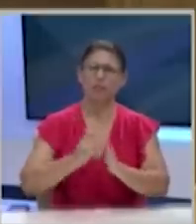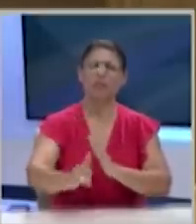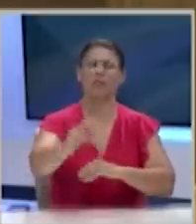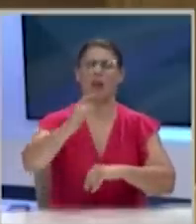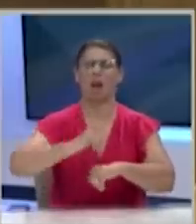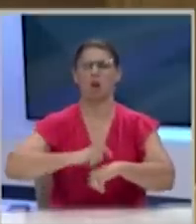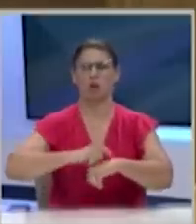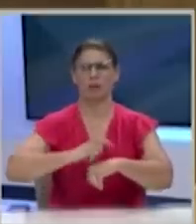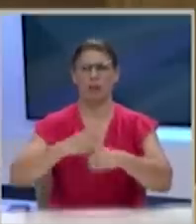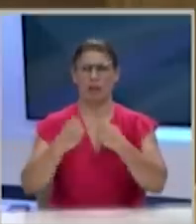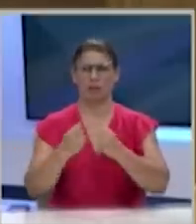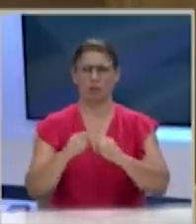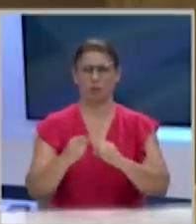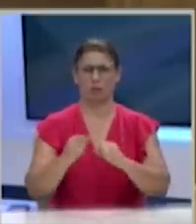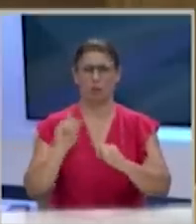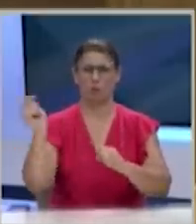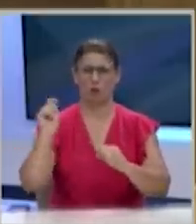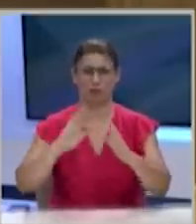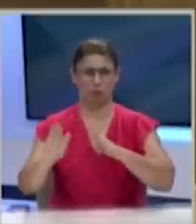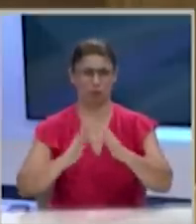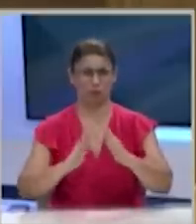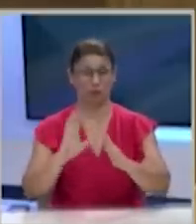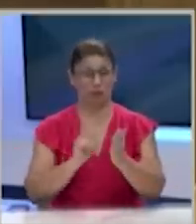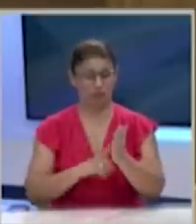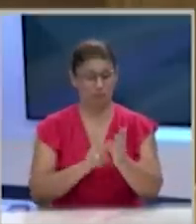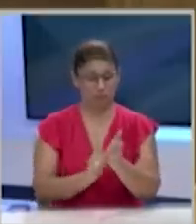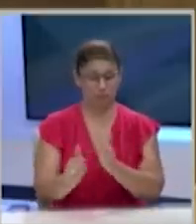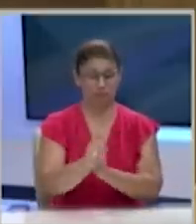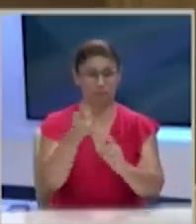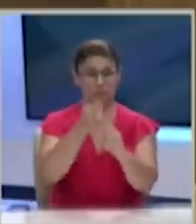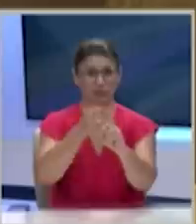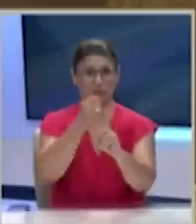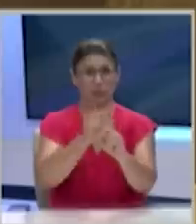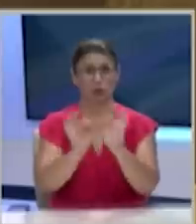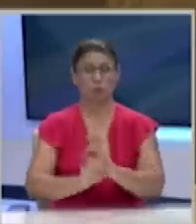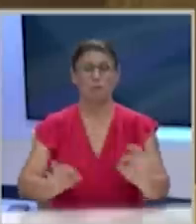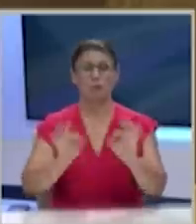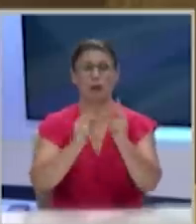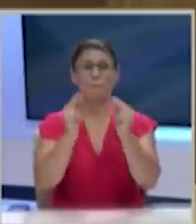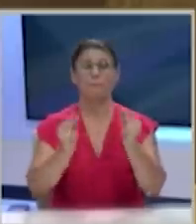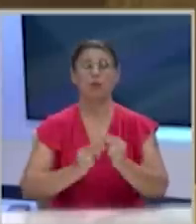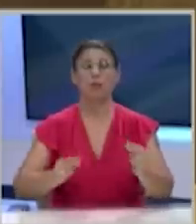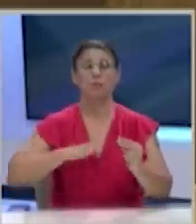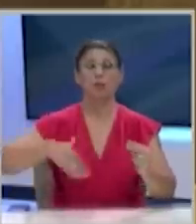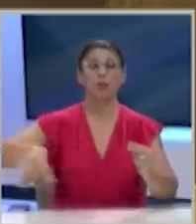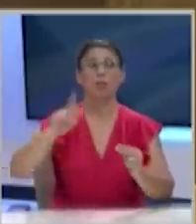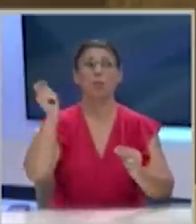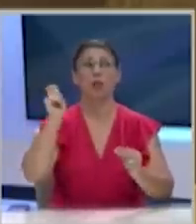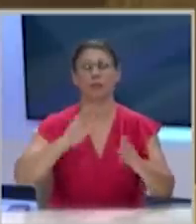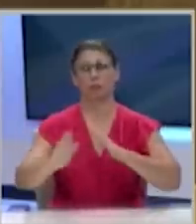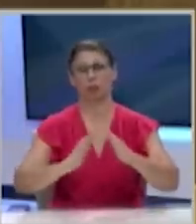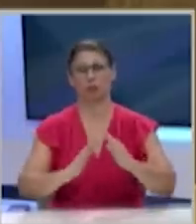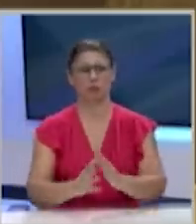πολιτική προστασία, ενώ έπρεπε να πρωτοστατούν στη διεκδίκηση των προϋποθέσεων αποτελεσματικής για το λαό πολιτικής